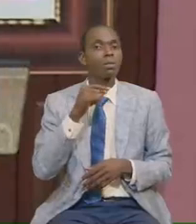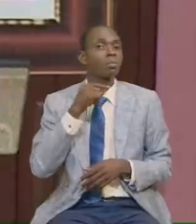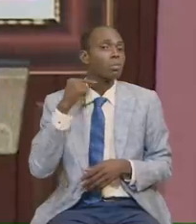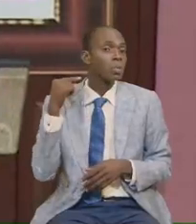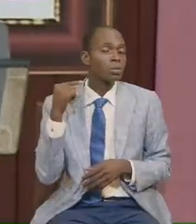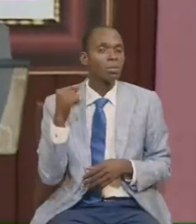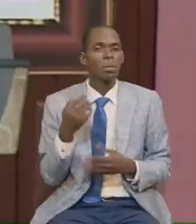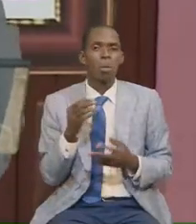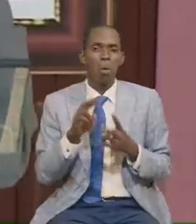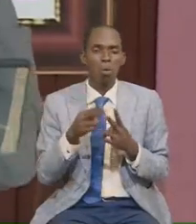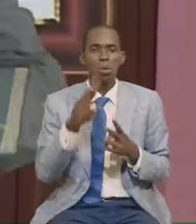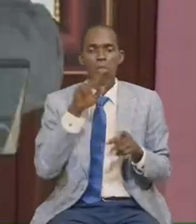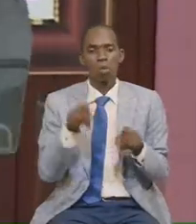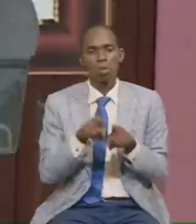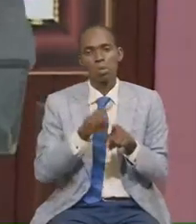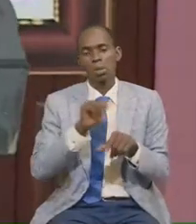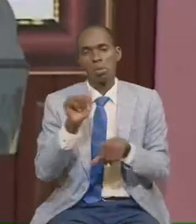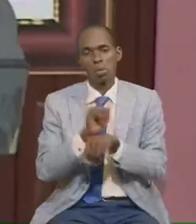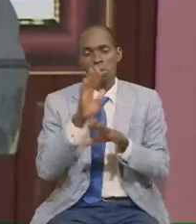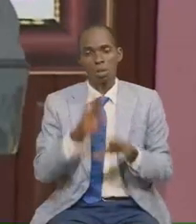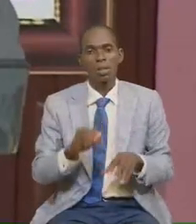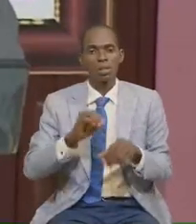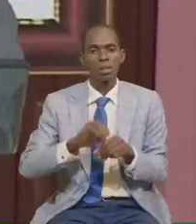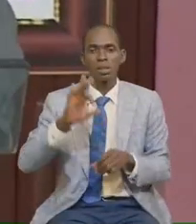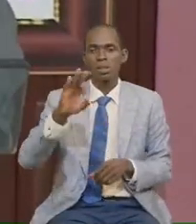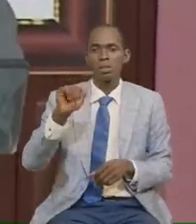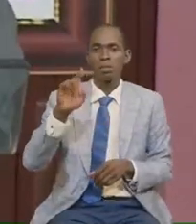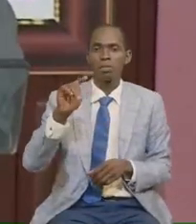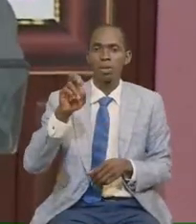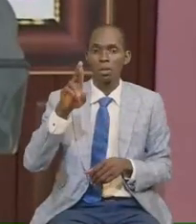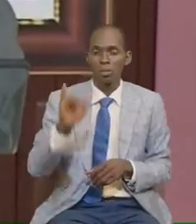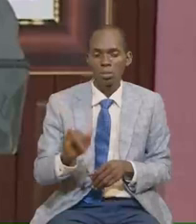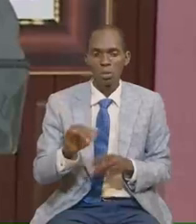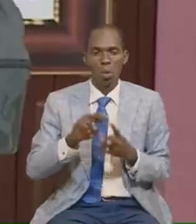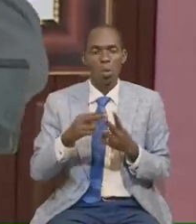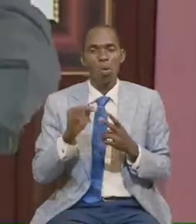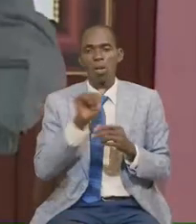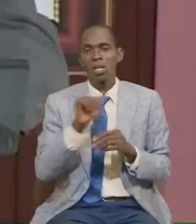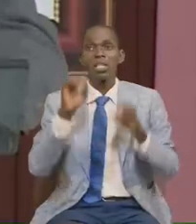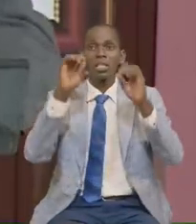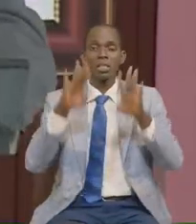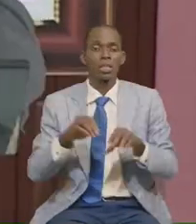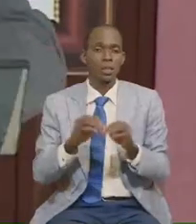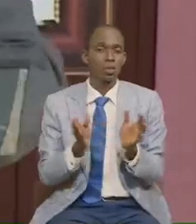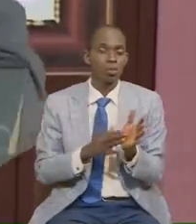es un ouvrier dans une usine, un enseignant dans une école, un propriétaire.